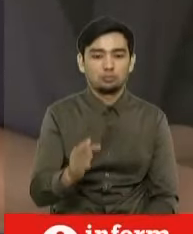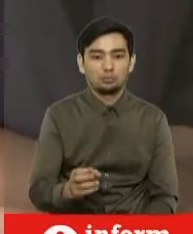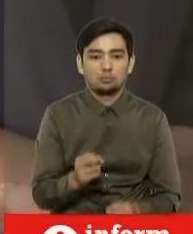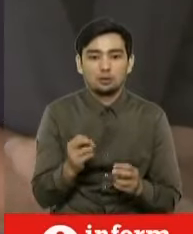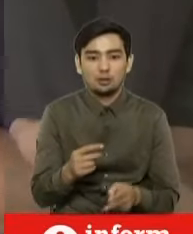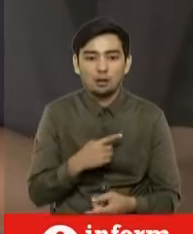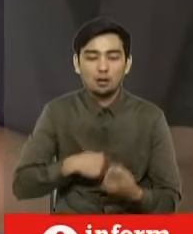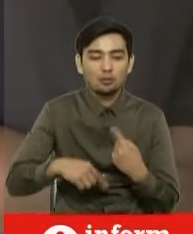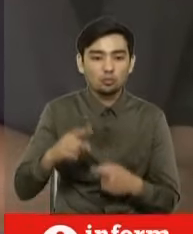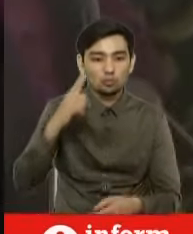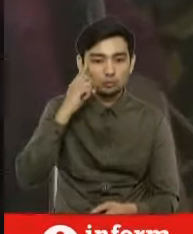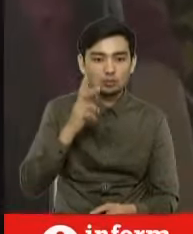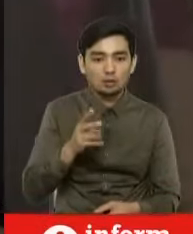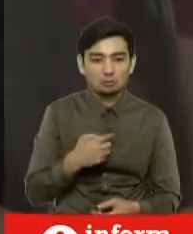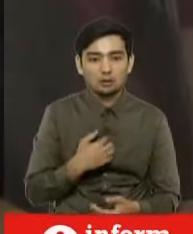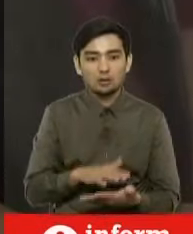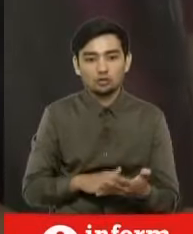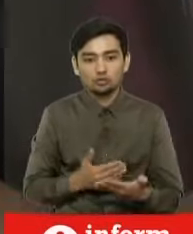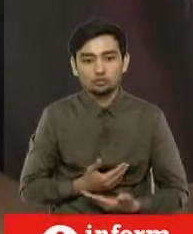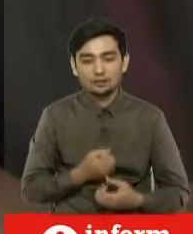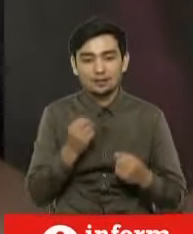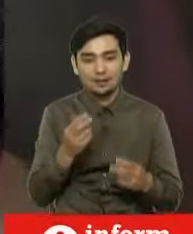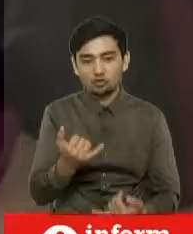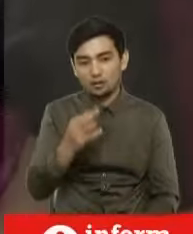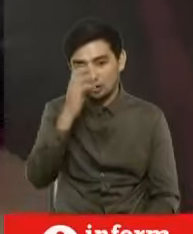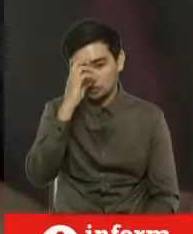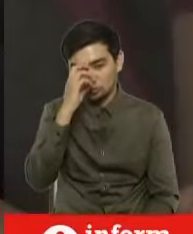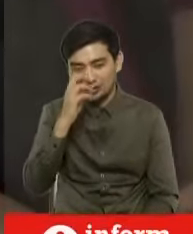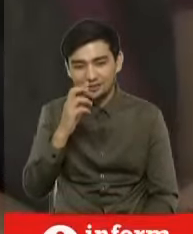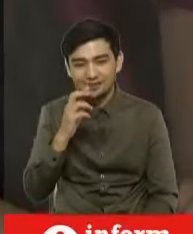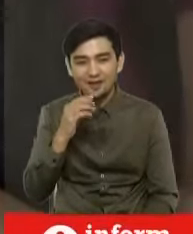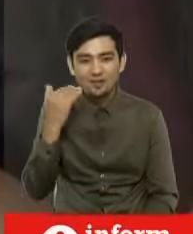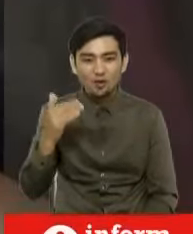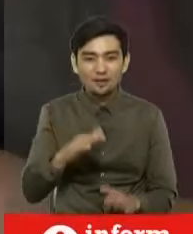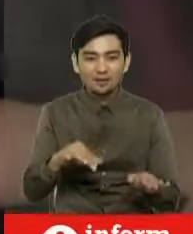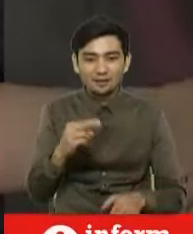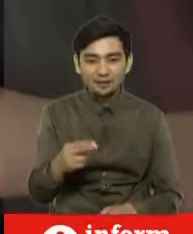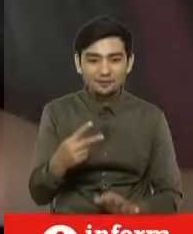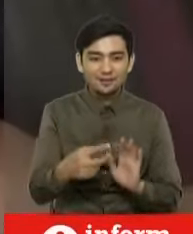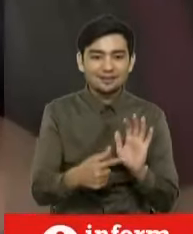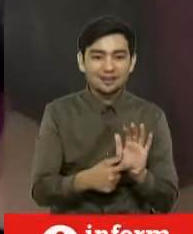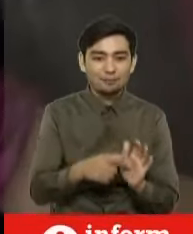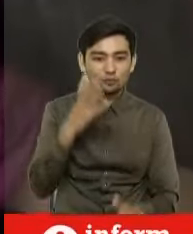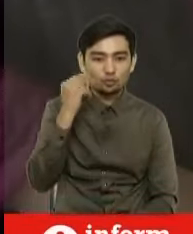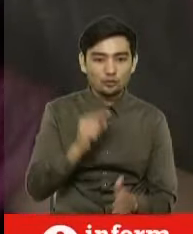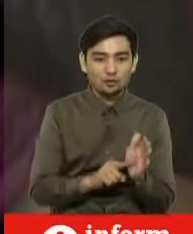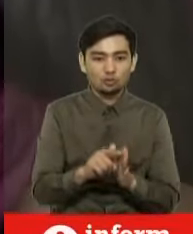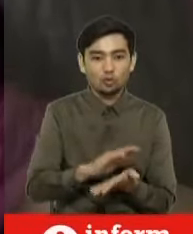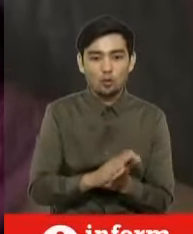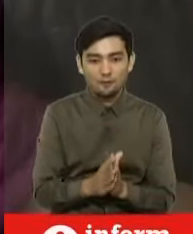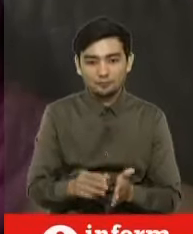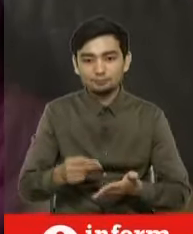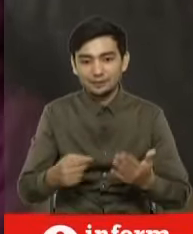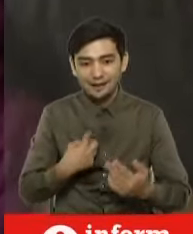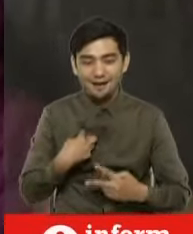біздің жағдайымыз қалай болады? Қазіргі кезде мемлекеттік балабақшалар 27-ші қаңтар айынан договорға отырған біз